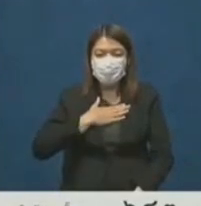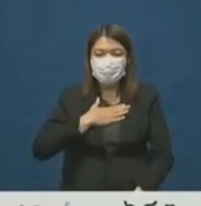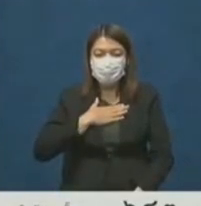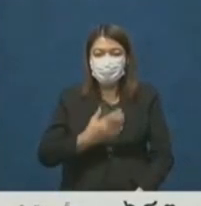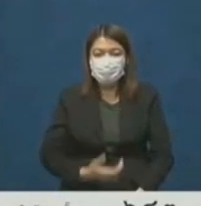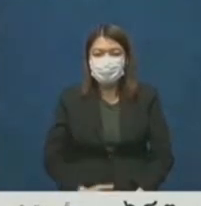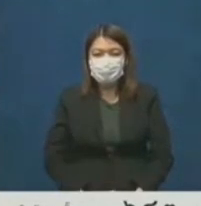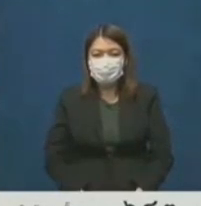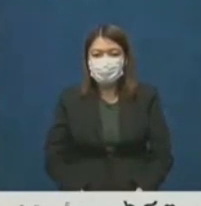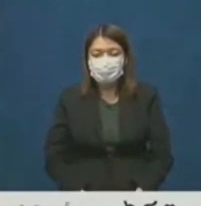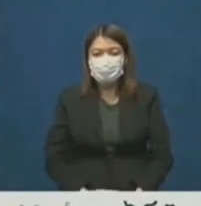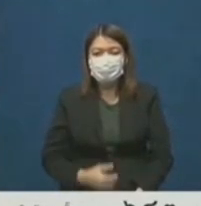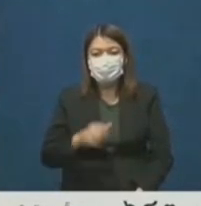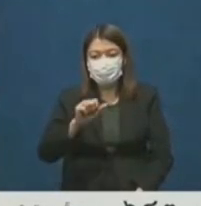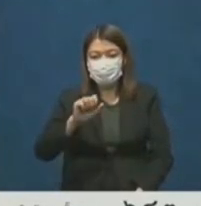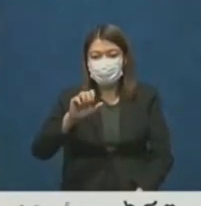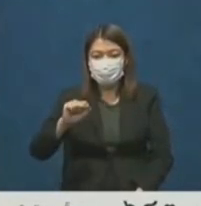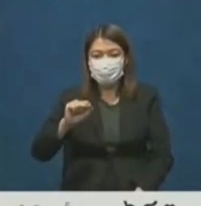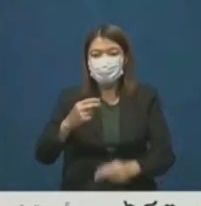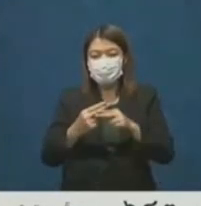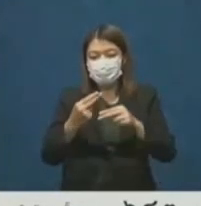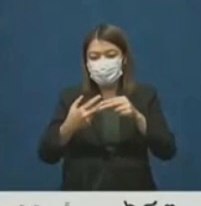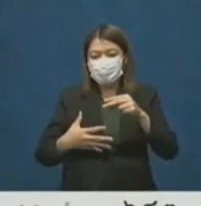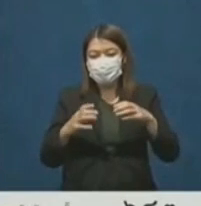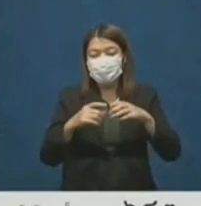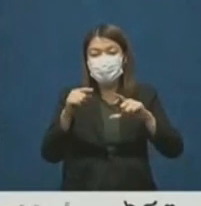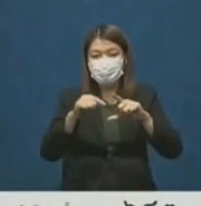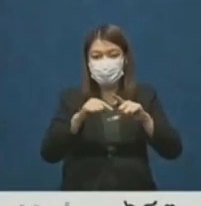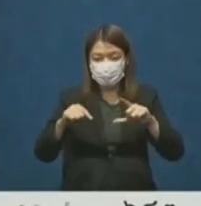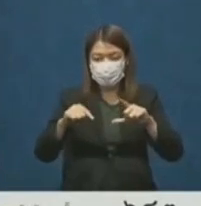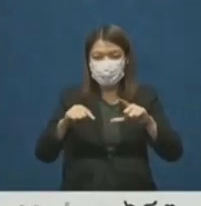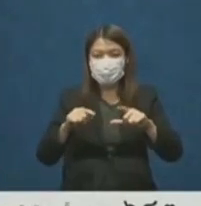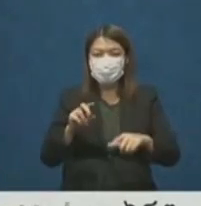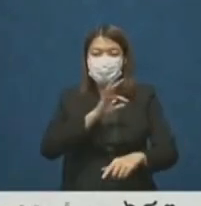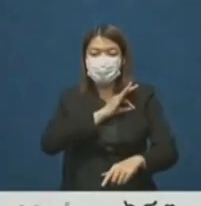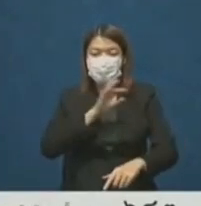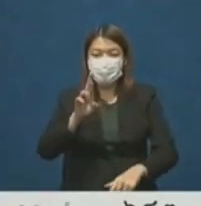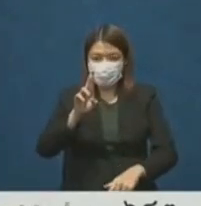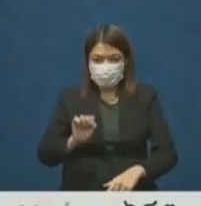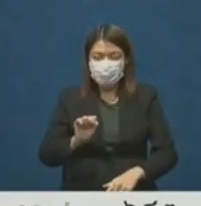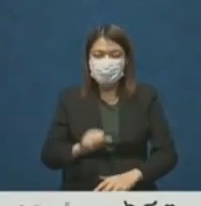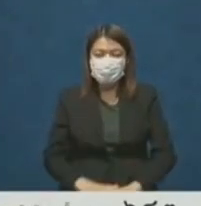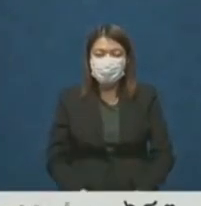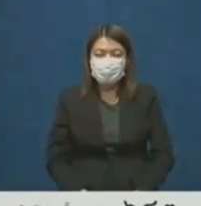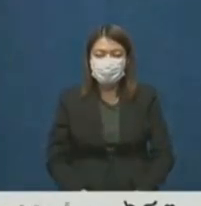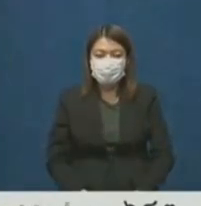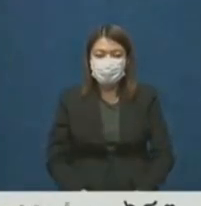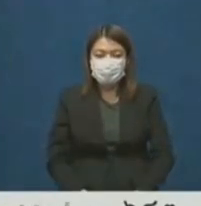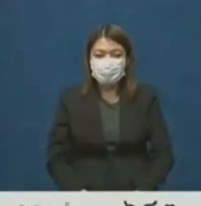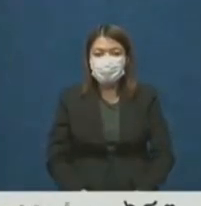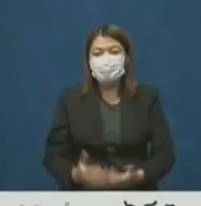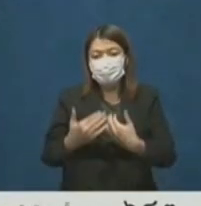มนายณัฐพลสืบศักดิ์วงศ์สมาชิกสภาผู้แทนราษฎรแบบบัญชีรายชื่อพรรคก้าวไกลในฐานะสมาชิกรัฐสภ